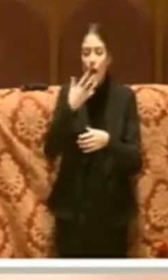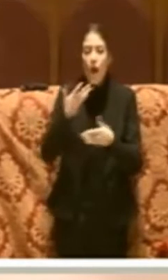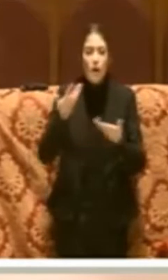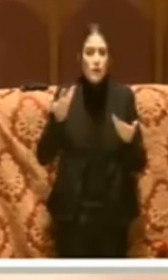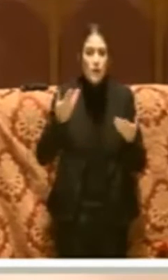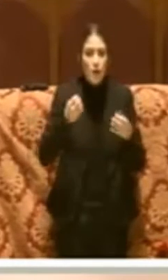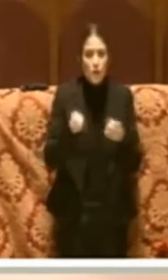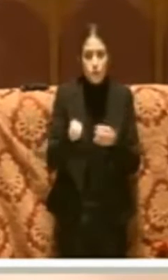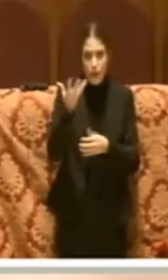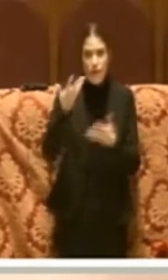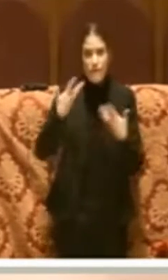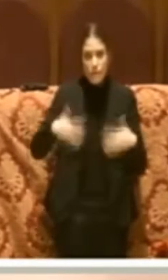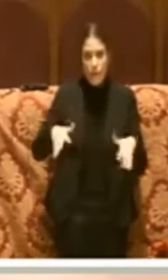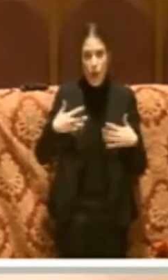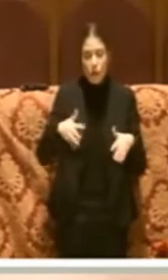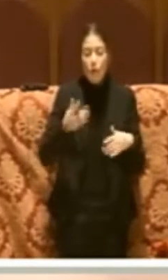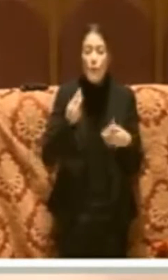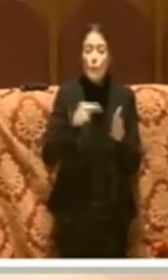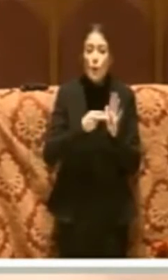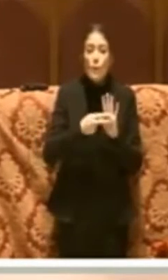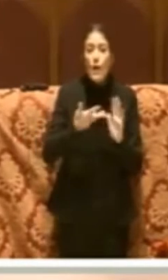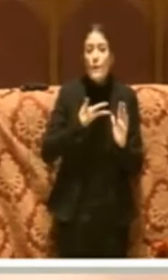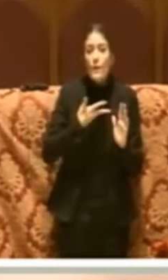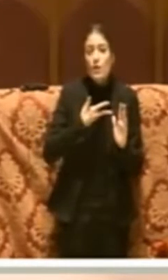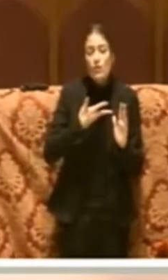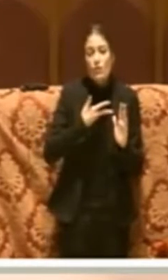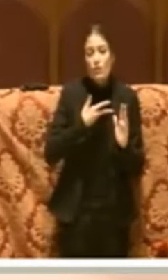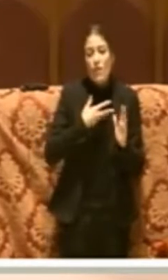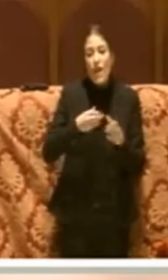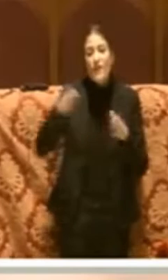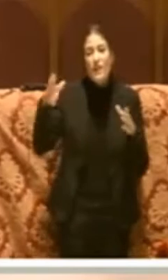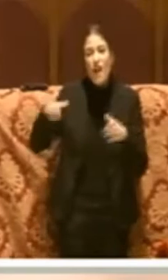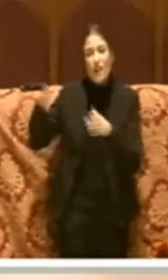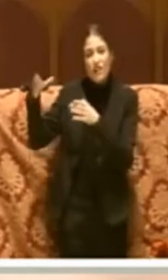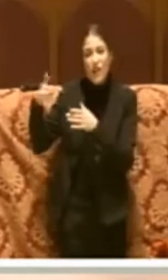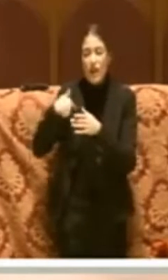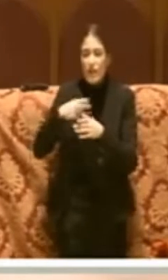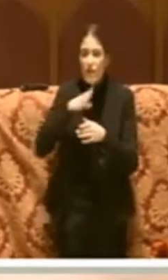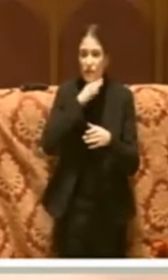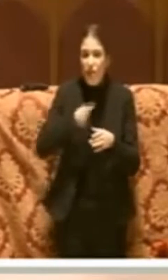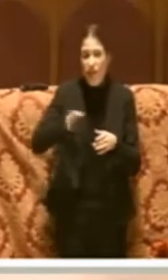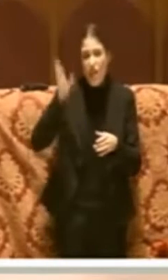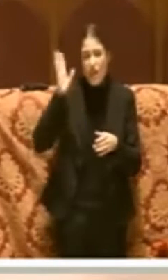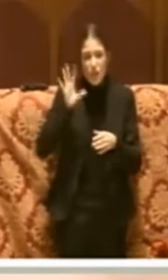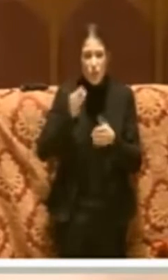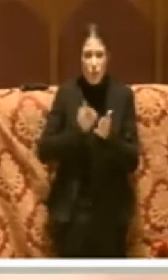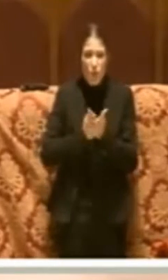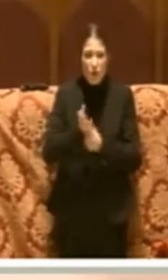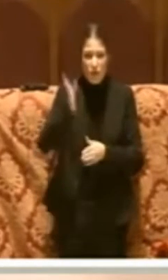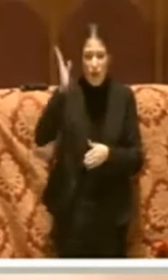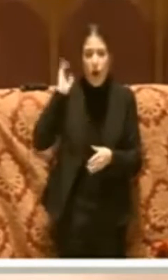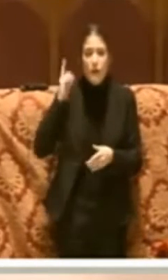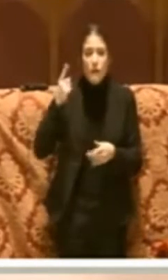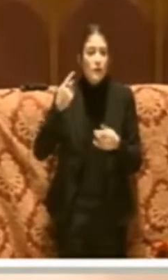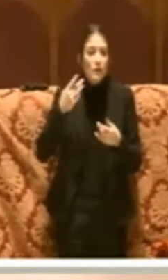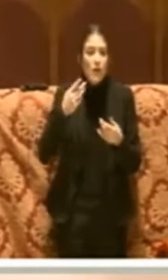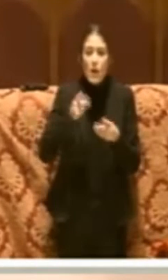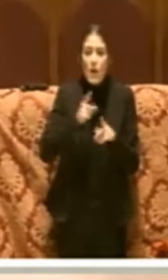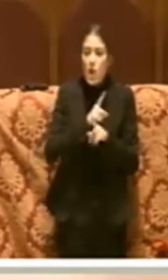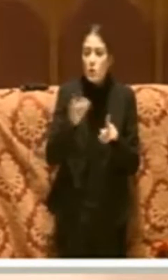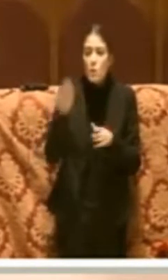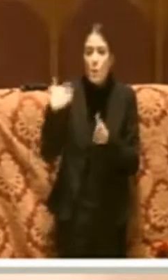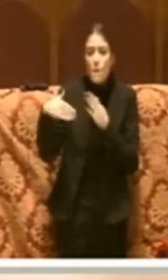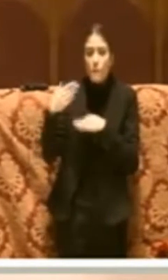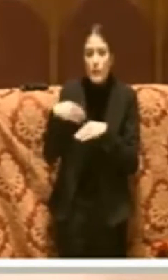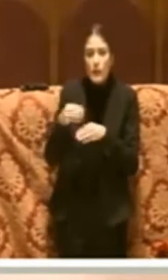problematica che ci sono caldaie vecchie di 50 anni lo devo dire mai nessuno ci aveva messo le mani sopra